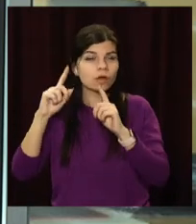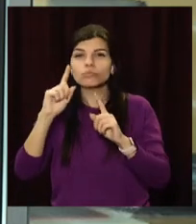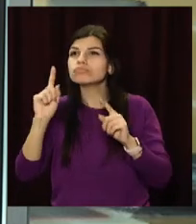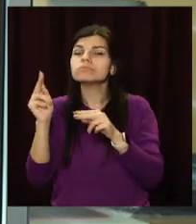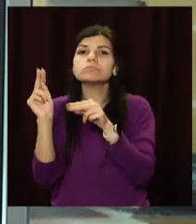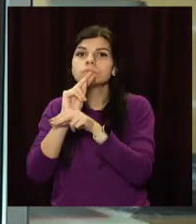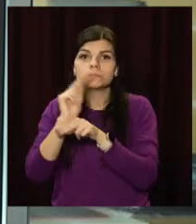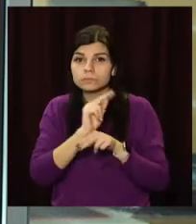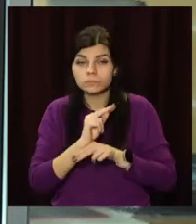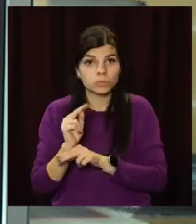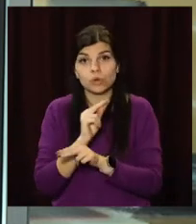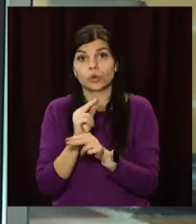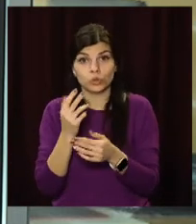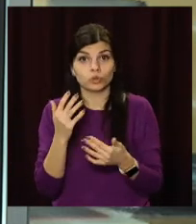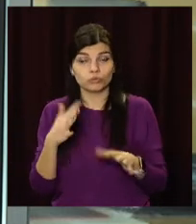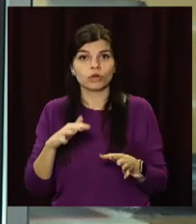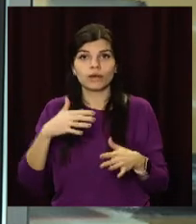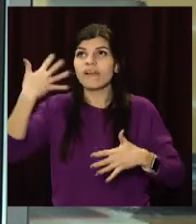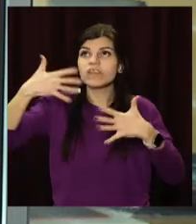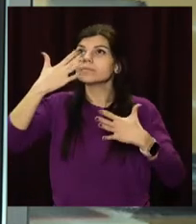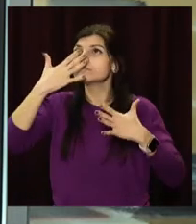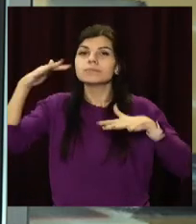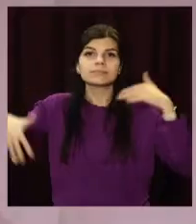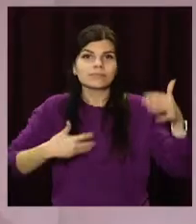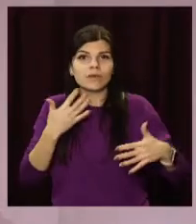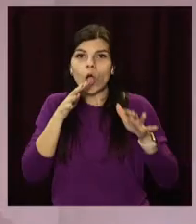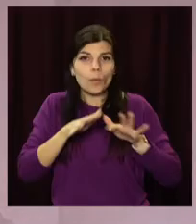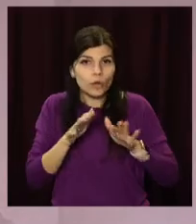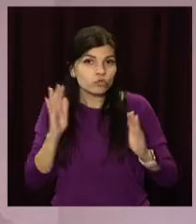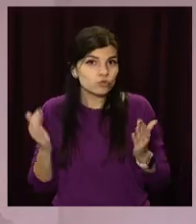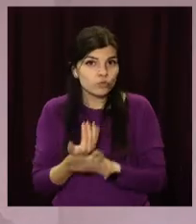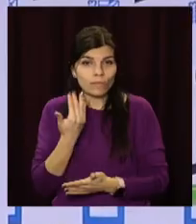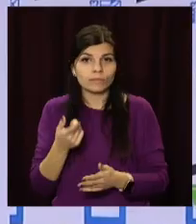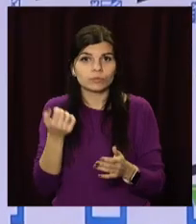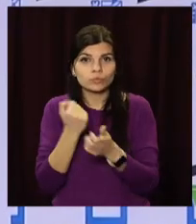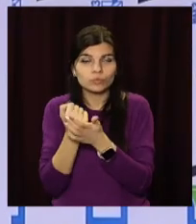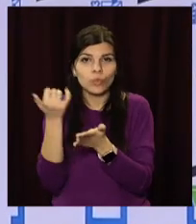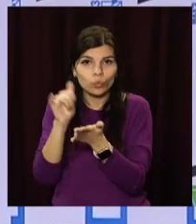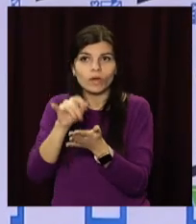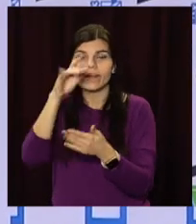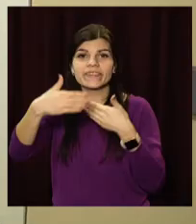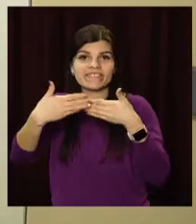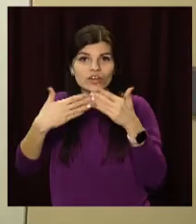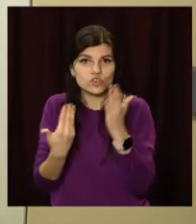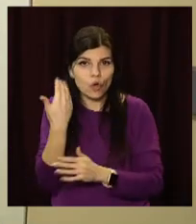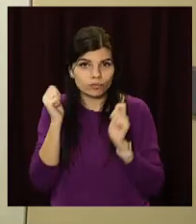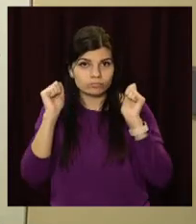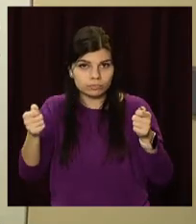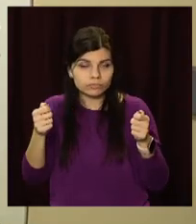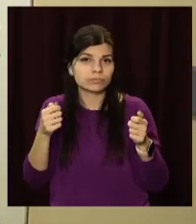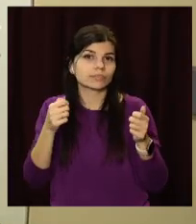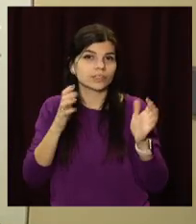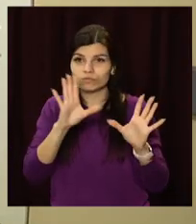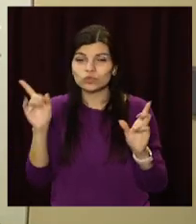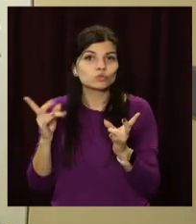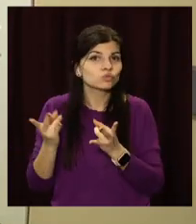Відділення невідкладної допомоги вже з новою вентиляцією, сантехнікою, опаленням, внутрішнім оздобленням та дверима. Під'єднані системи